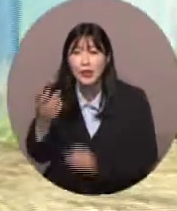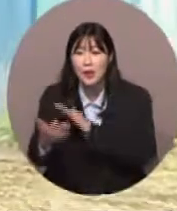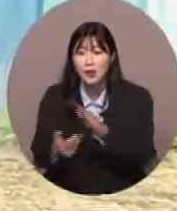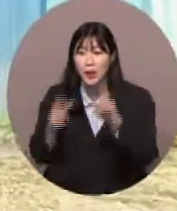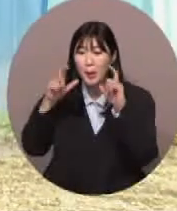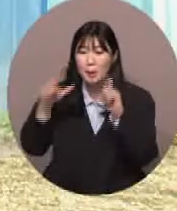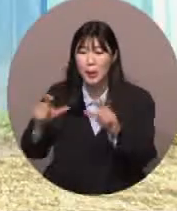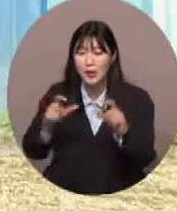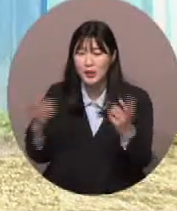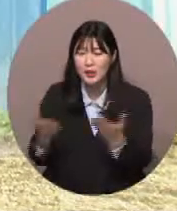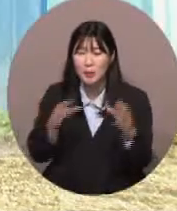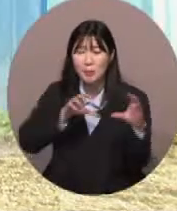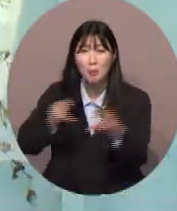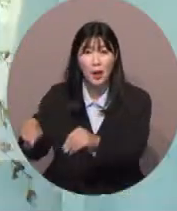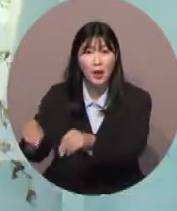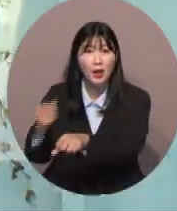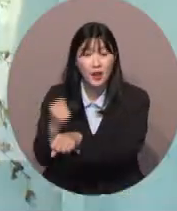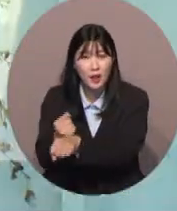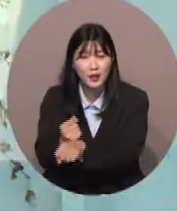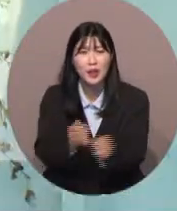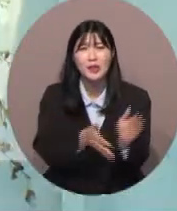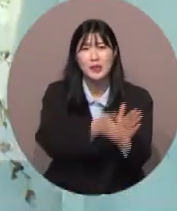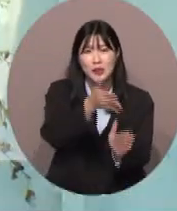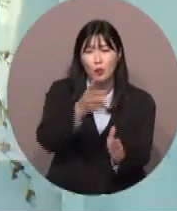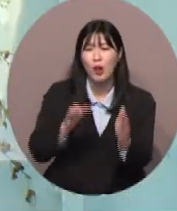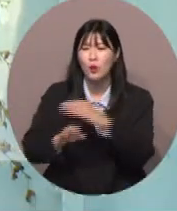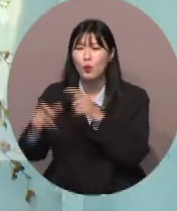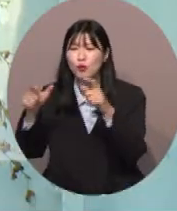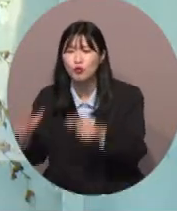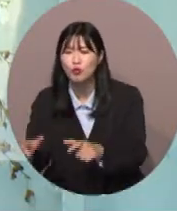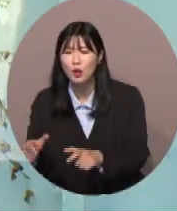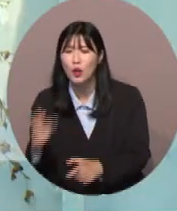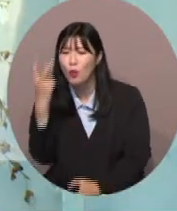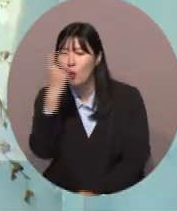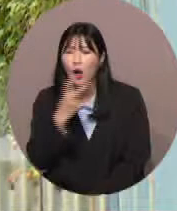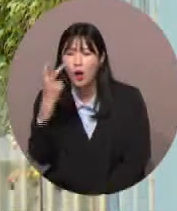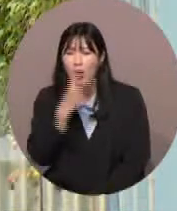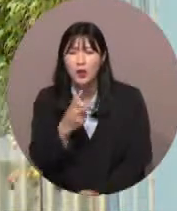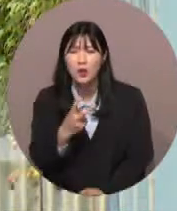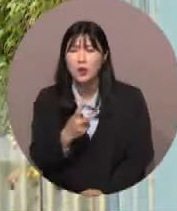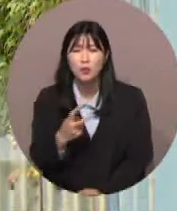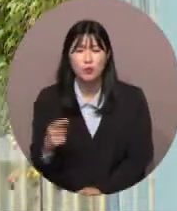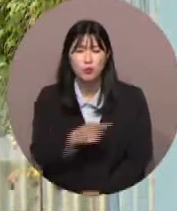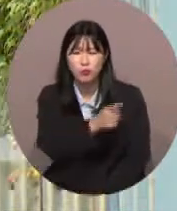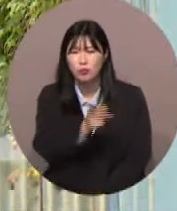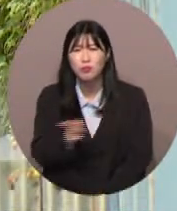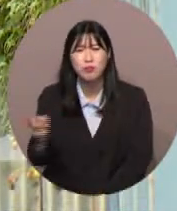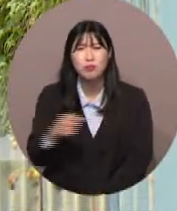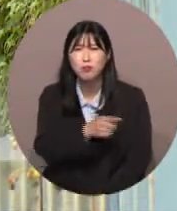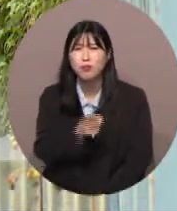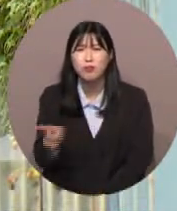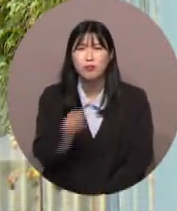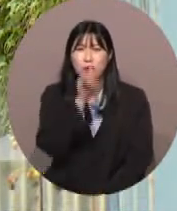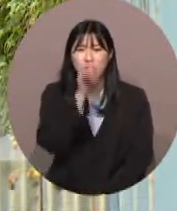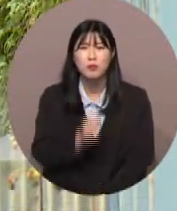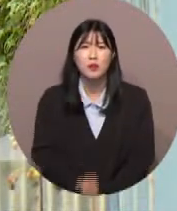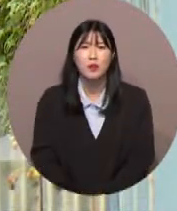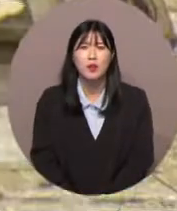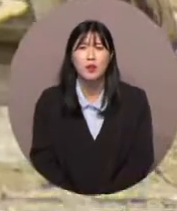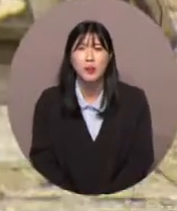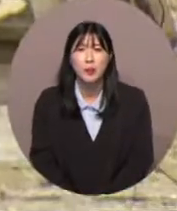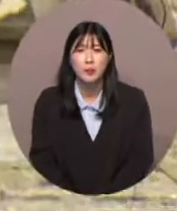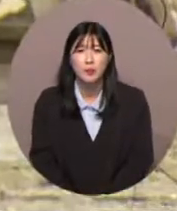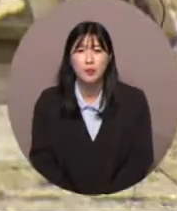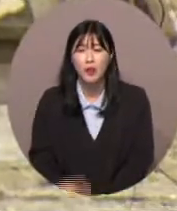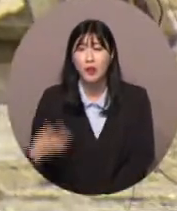됐지만 대전 동구와 대전시는 개들에 대한 보호를 서로 미루고 있습니다. 시 조례상 학대당한 동물 보호는